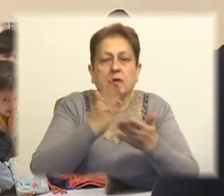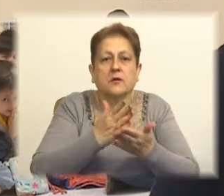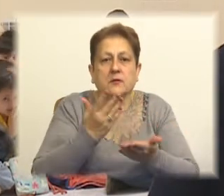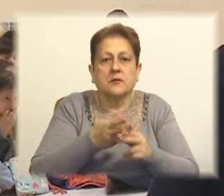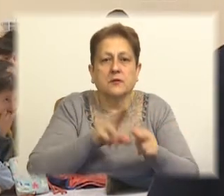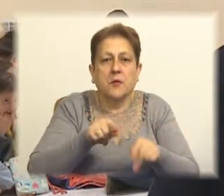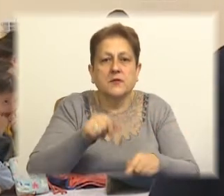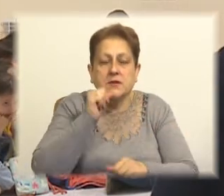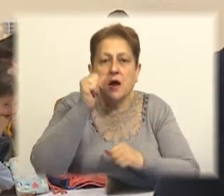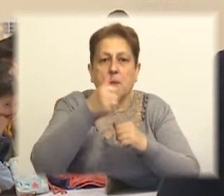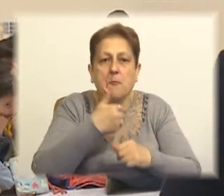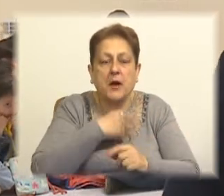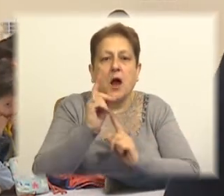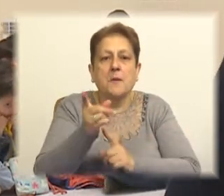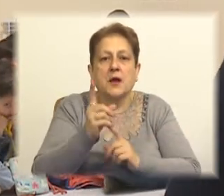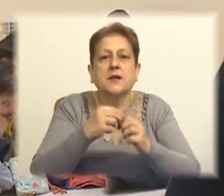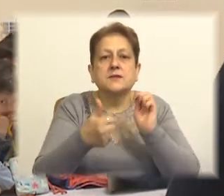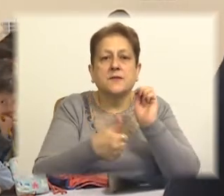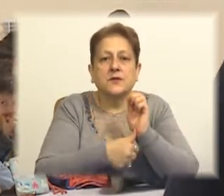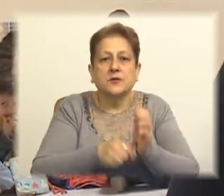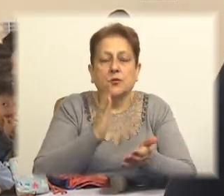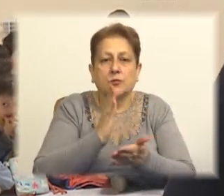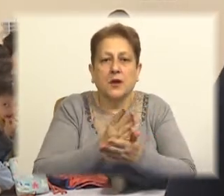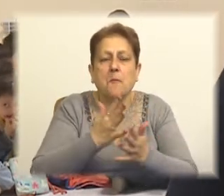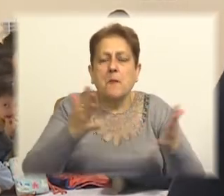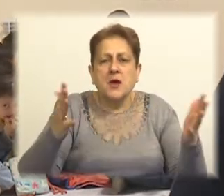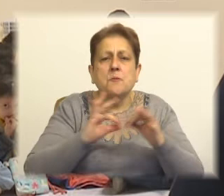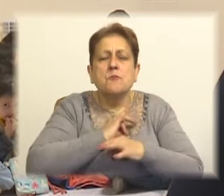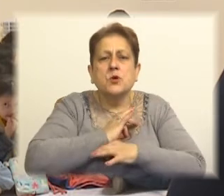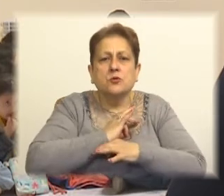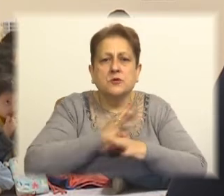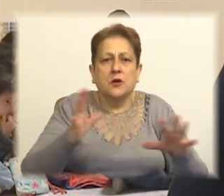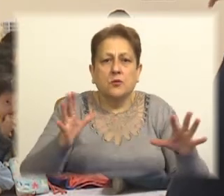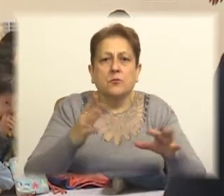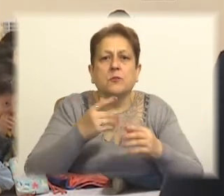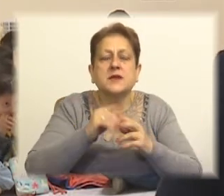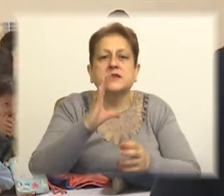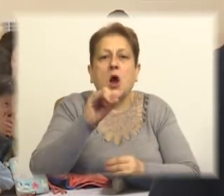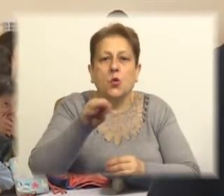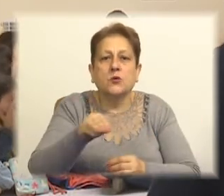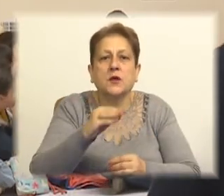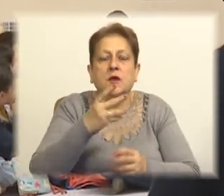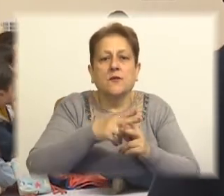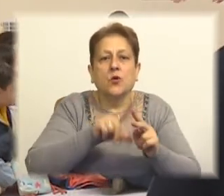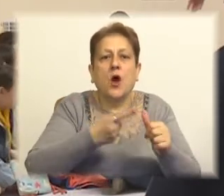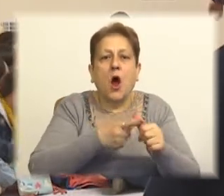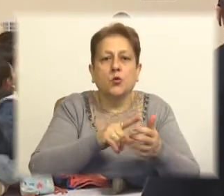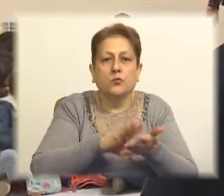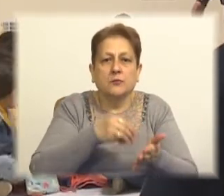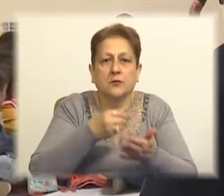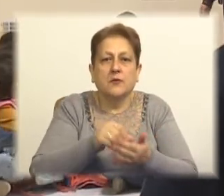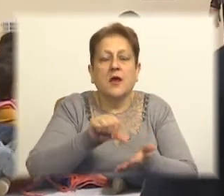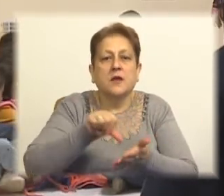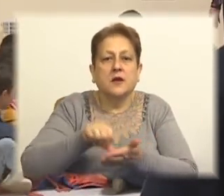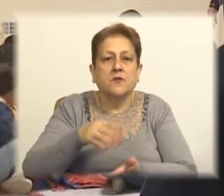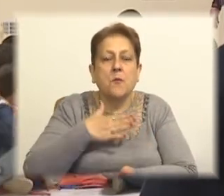տարի մենք ապրիլի 16-ին ունենք մեծ հանրային միջոցառում, Scout Fest, այդպես ենք անվանել, որտեղ